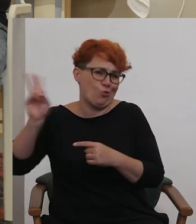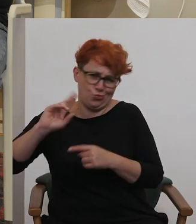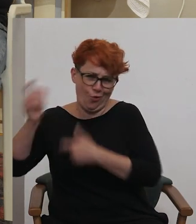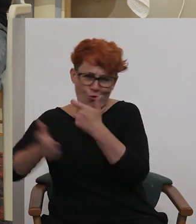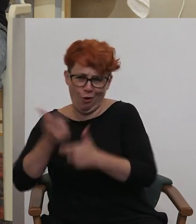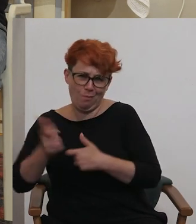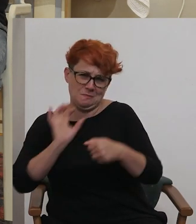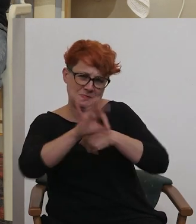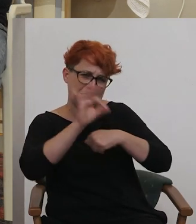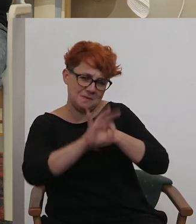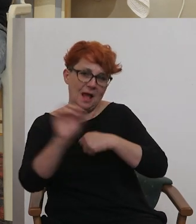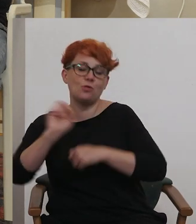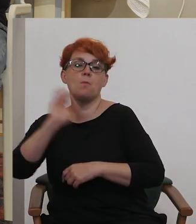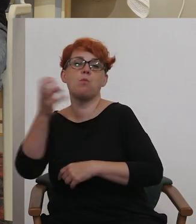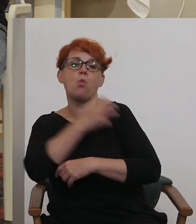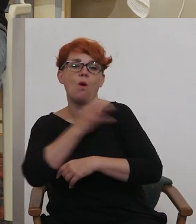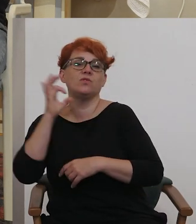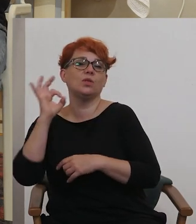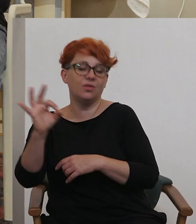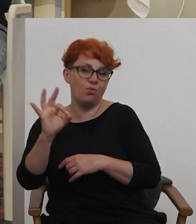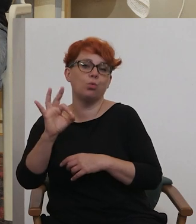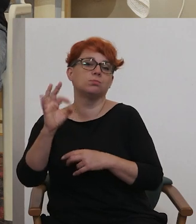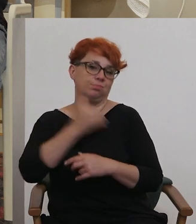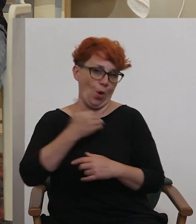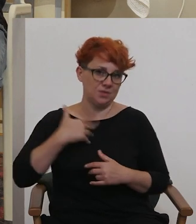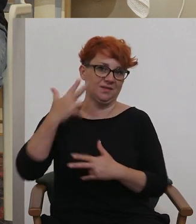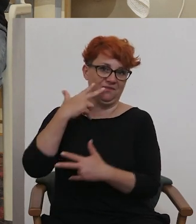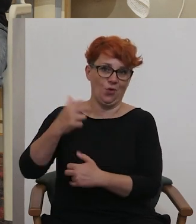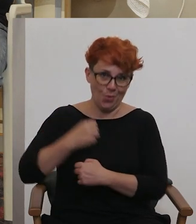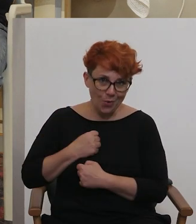to był pułkownik Wojska Polskiego, który,